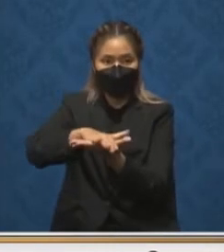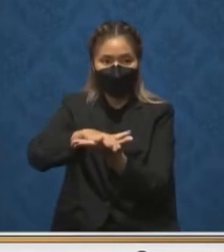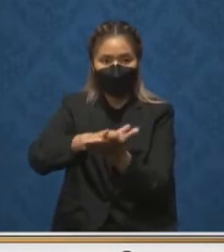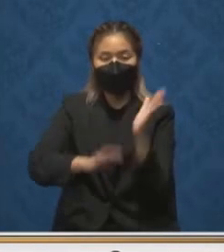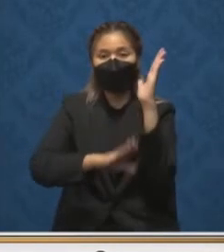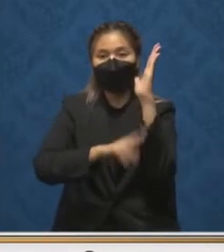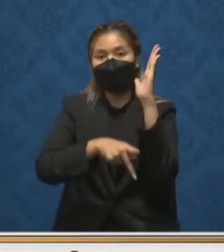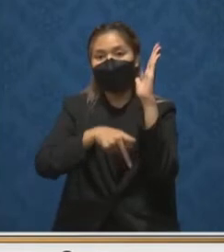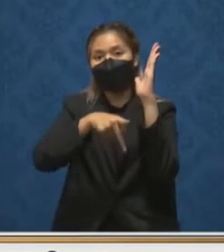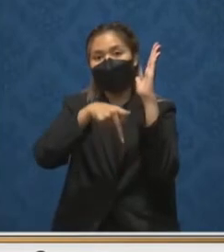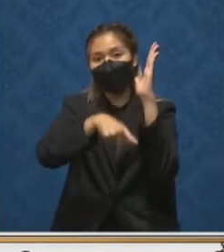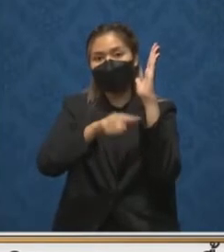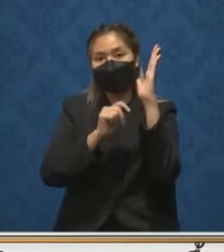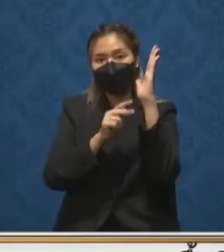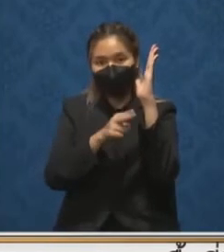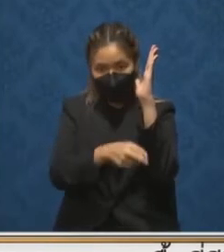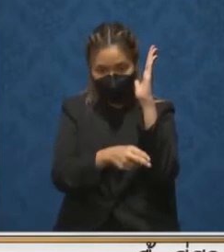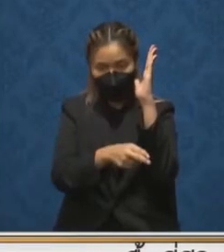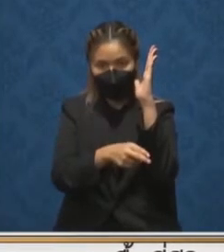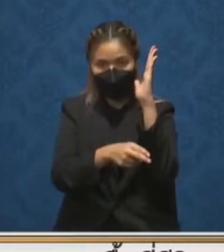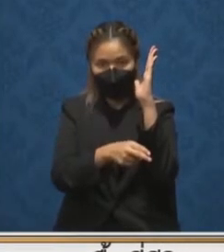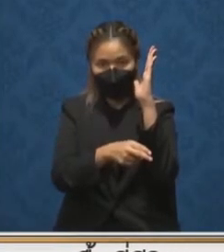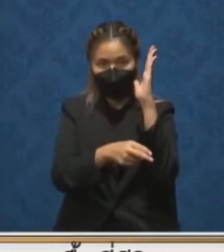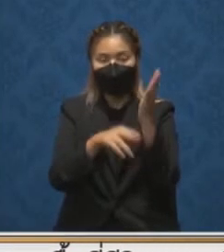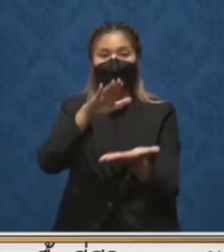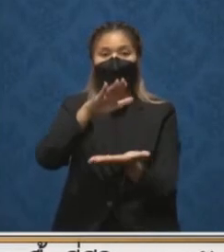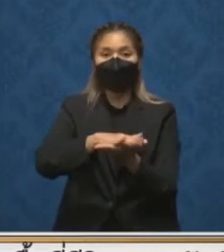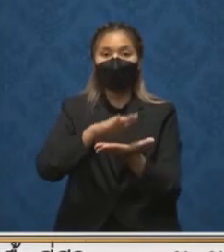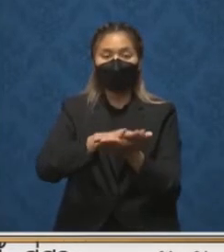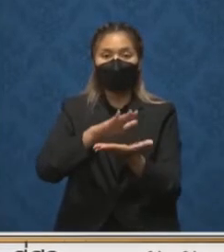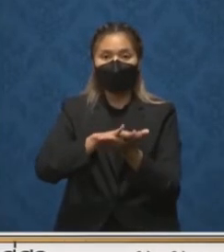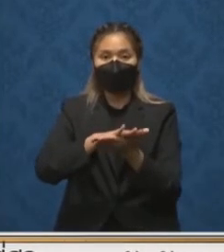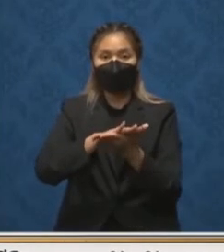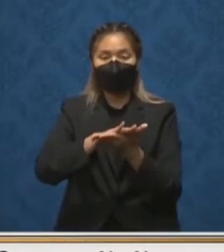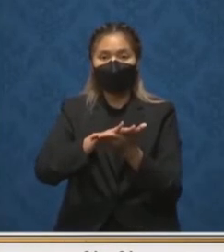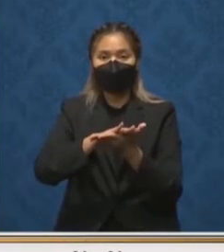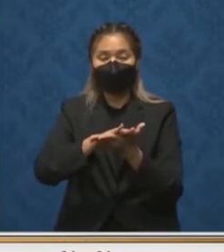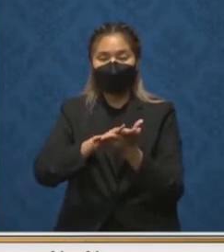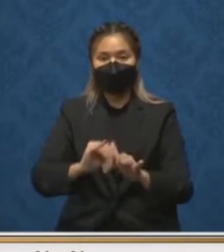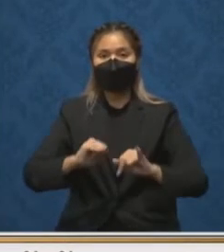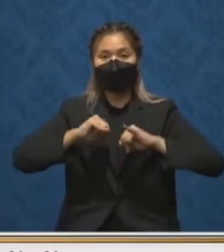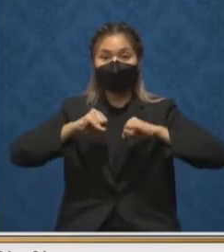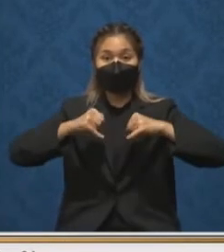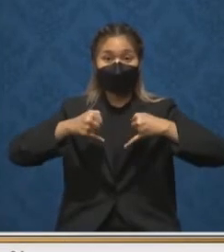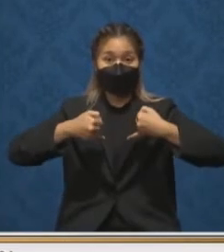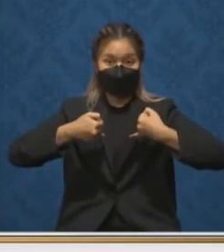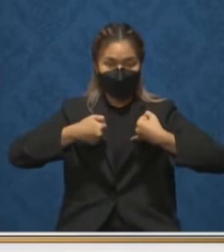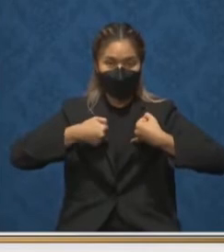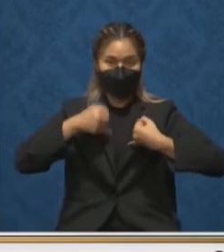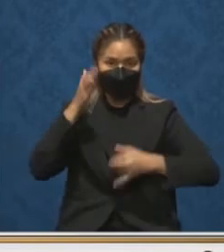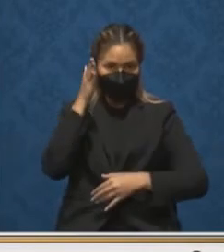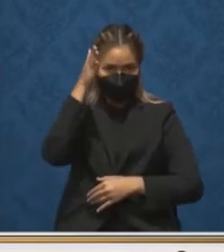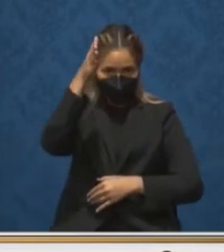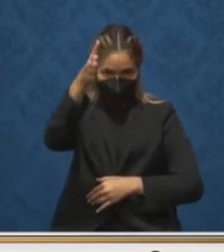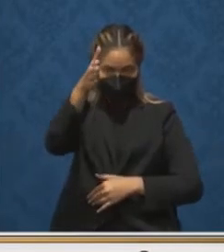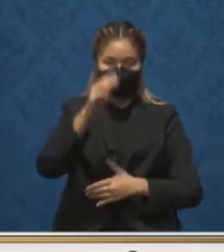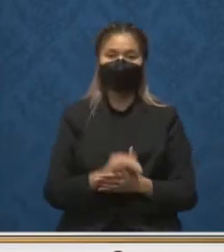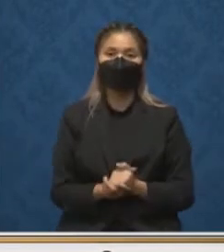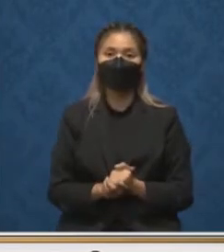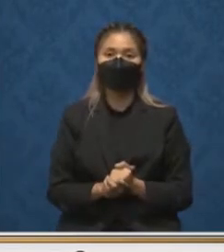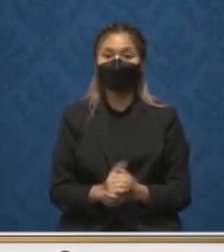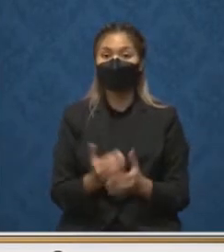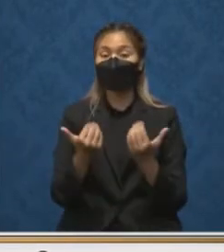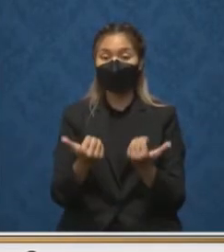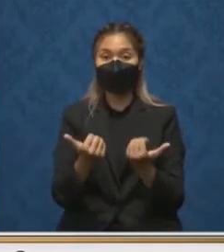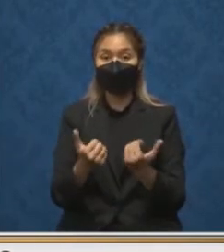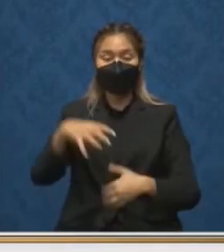ราะว่าจะใช้ในการเป็นเจ้าภาพในการแข่งขันกีฬาซึ่งจะเกิดขึ้นอีกมากในพื้นที่จังหวัดพัทลุงซึ่งได้ถือว่า